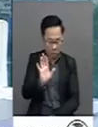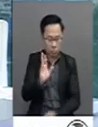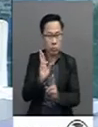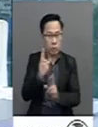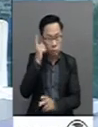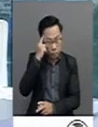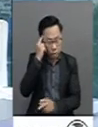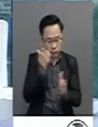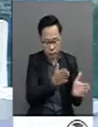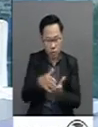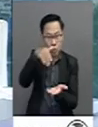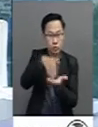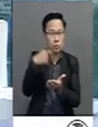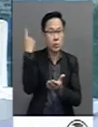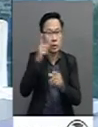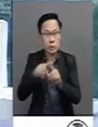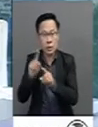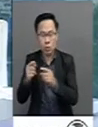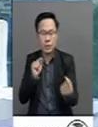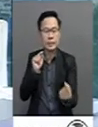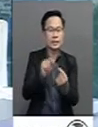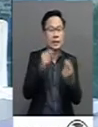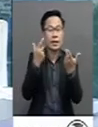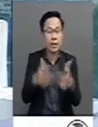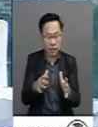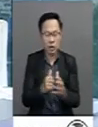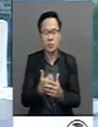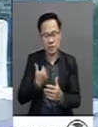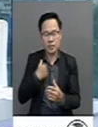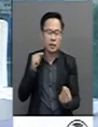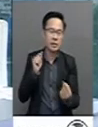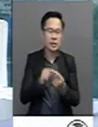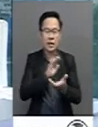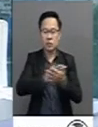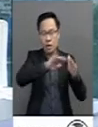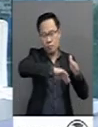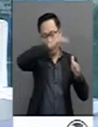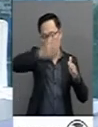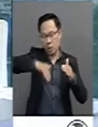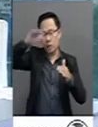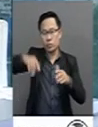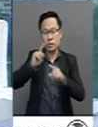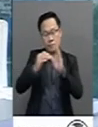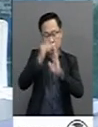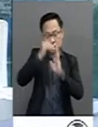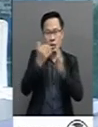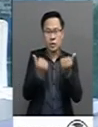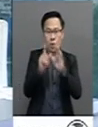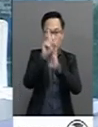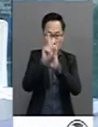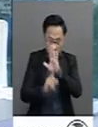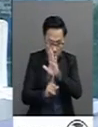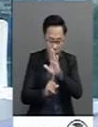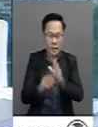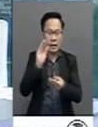คุณผู้ชมไปดูตามแหล่งท่องเที่ยวต่างๆบางคนไปถึงแล้วคุณกรมลำพาตามยอดภูยอดดอยต่างๆตอนนี้อุณหภูมิเขาบอก